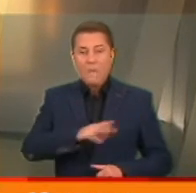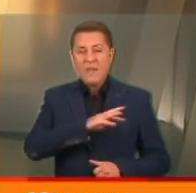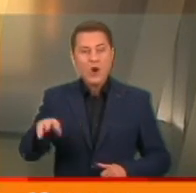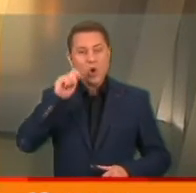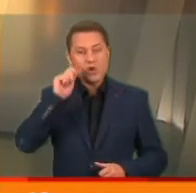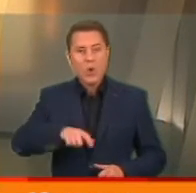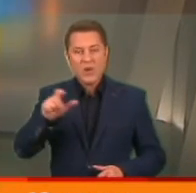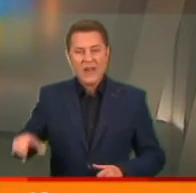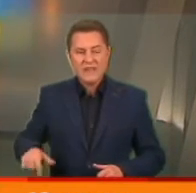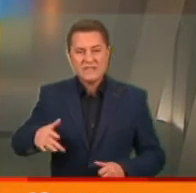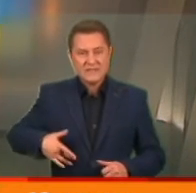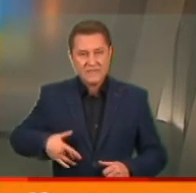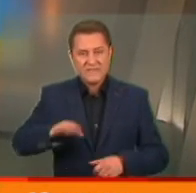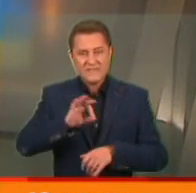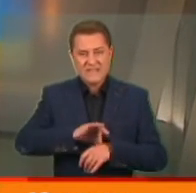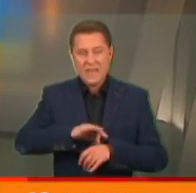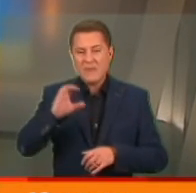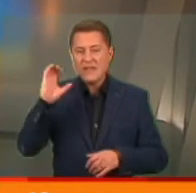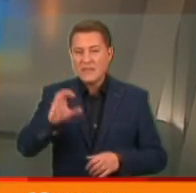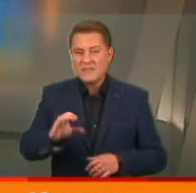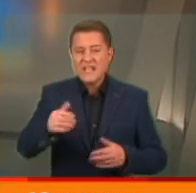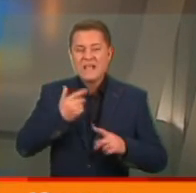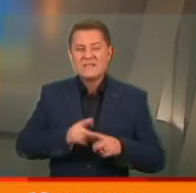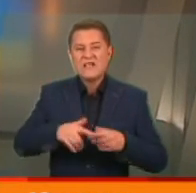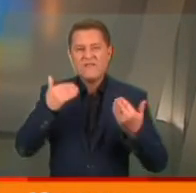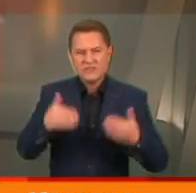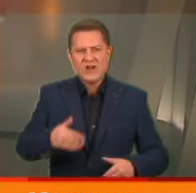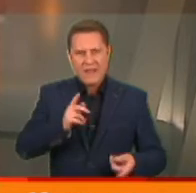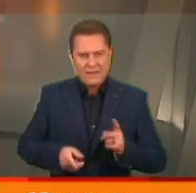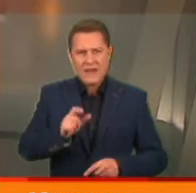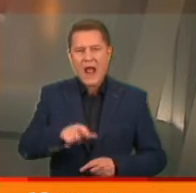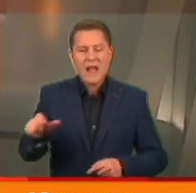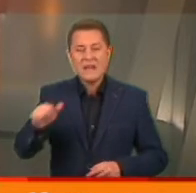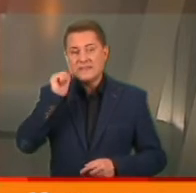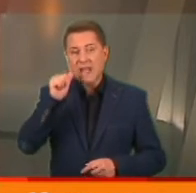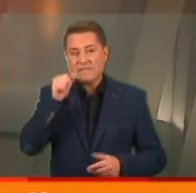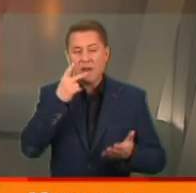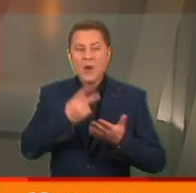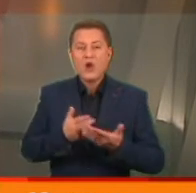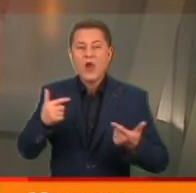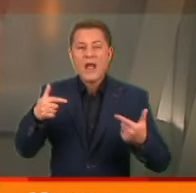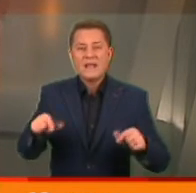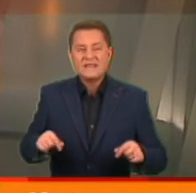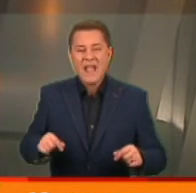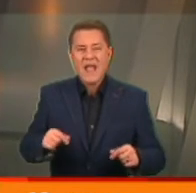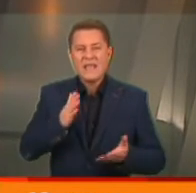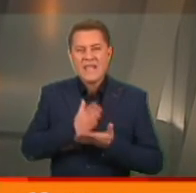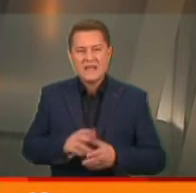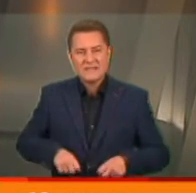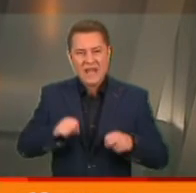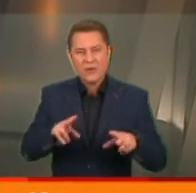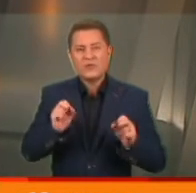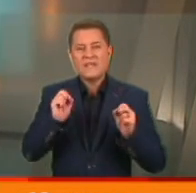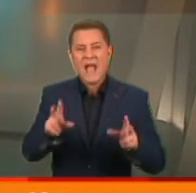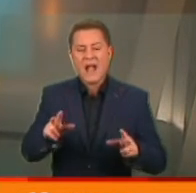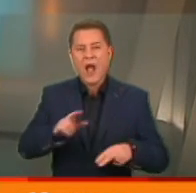усередині яких причаївся лагідний вбивця – це вже реальність. Завтра ми покажемо, де чатує загроза і як убезпечитися